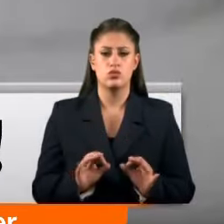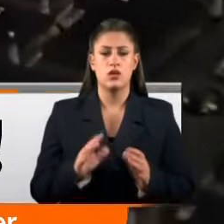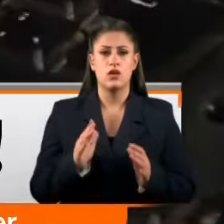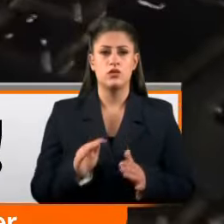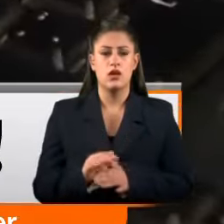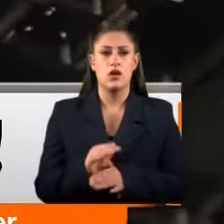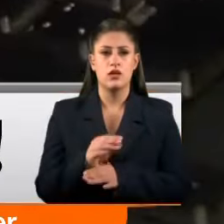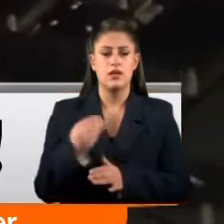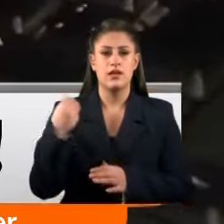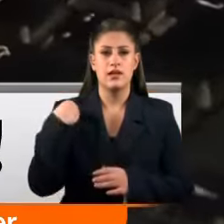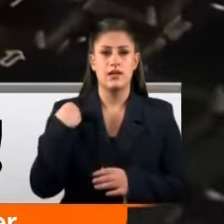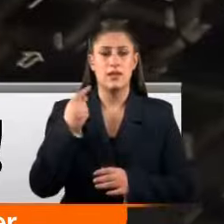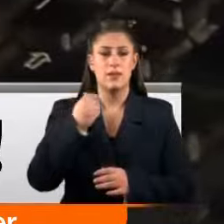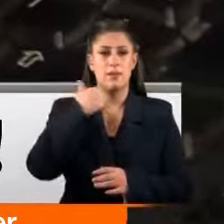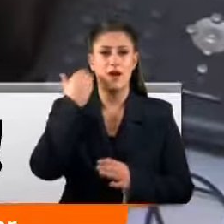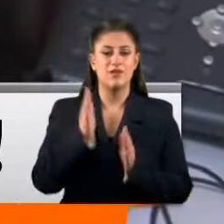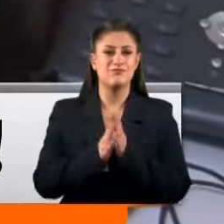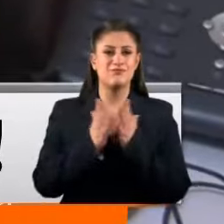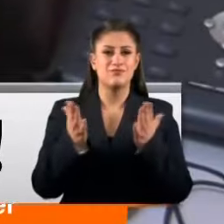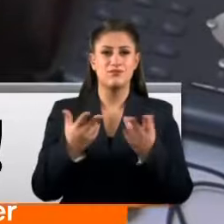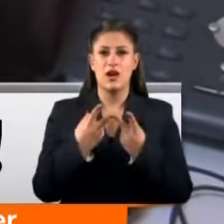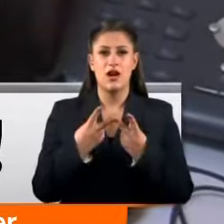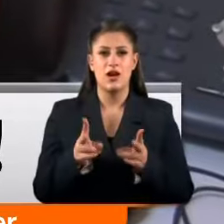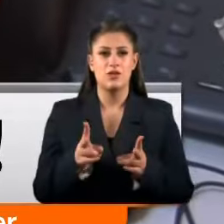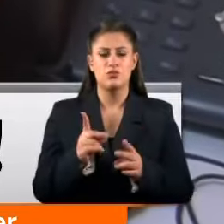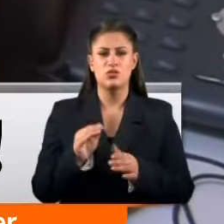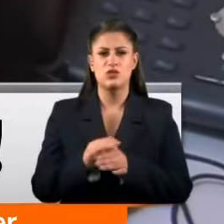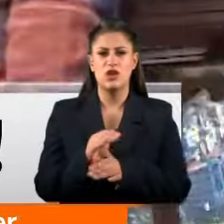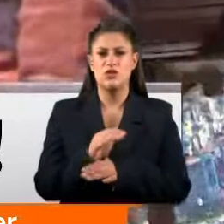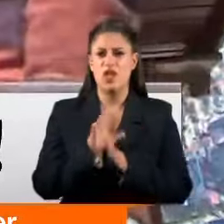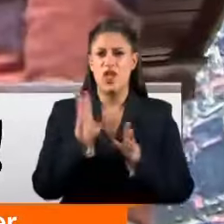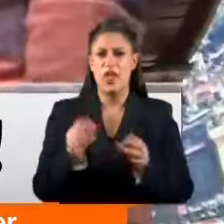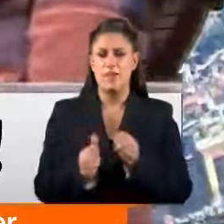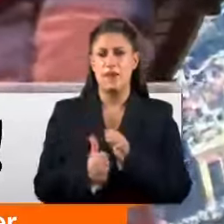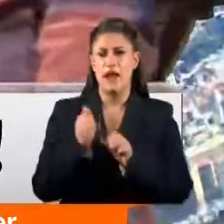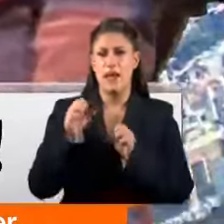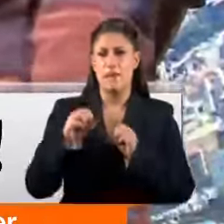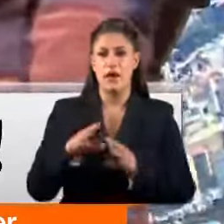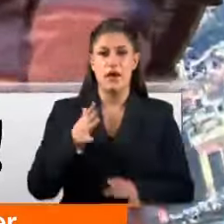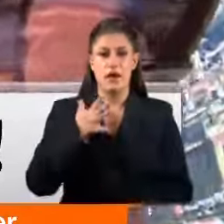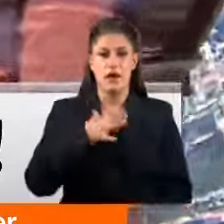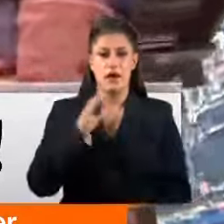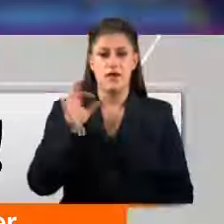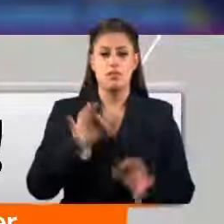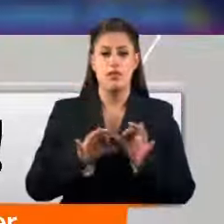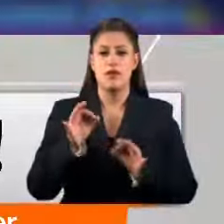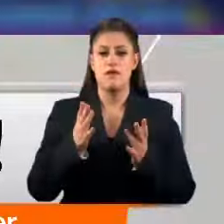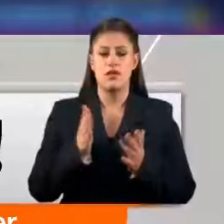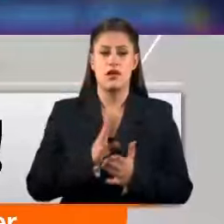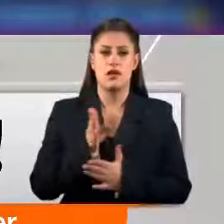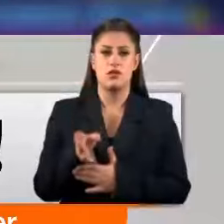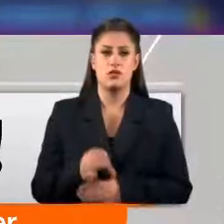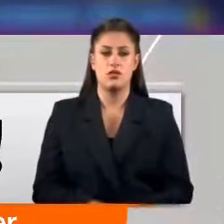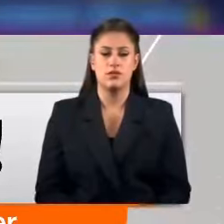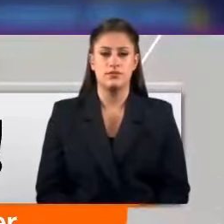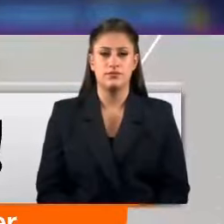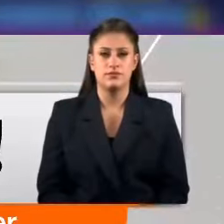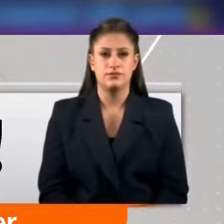hayatına yeni beyaz bir sayfa açmak, tüm yaşadıklarını geride bırakmak isteyenler tedavinin yolunu tutuyor. Çırpındıkça içeri